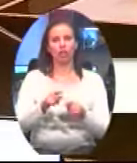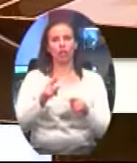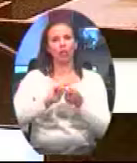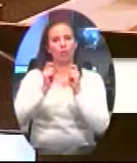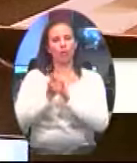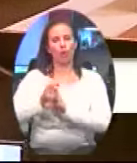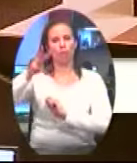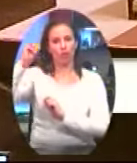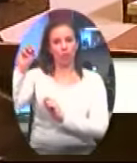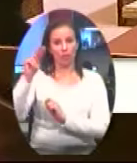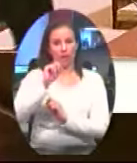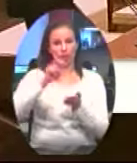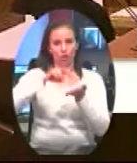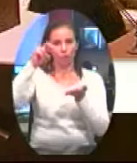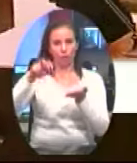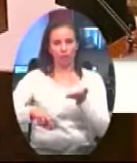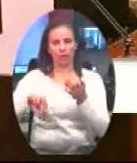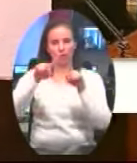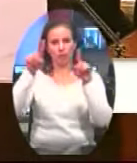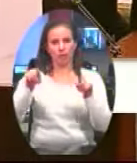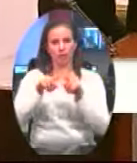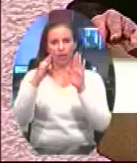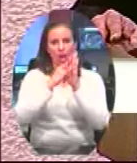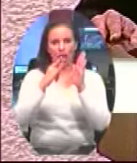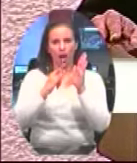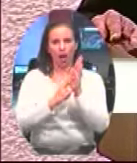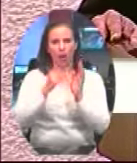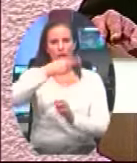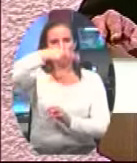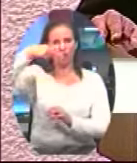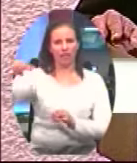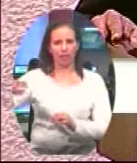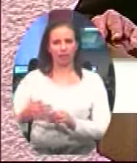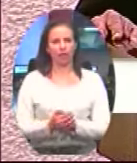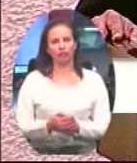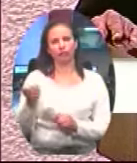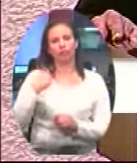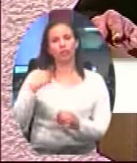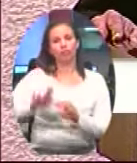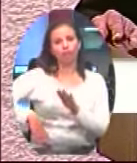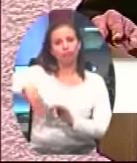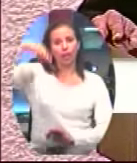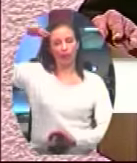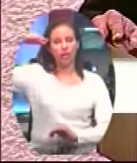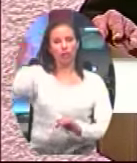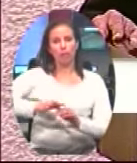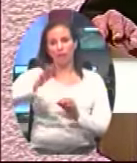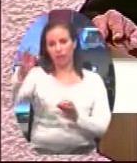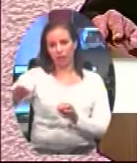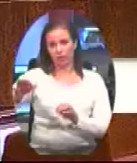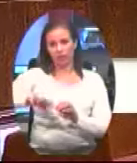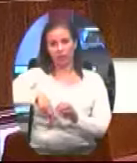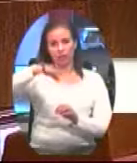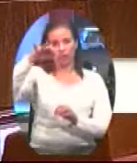נהרי, שפרש מהכנסת במסגרת החוק הנורווגי. כמי שהגיע וצמח מהפריפריה, בחר להתגורר בשכונת פרדס